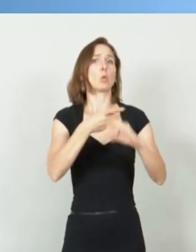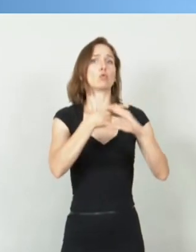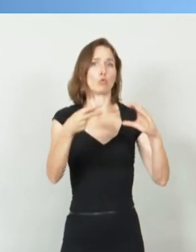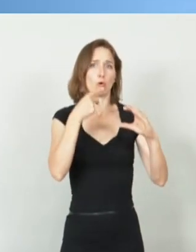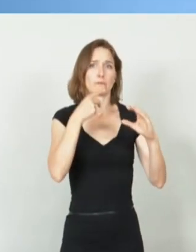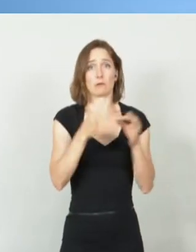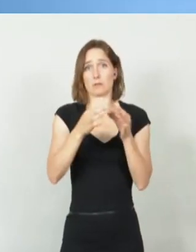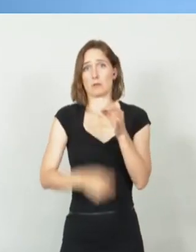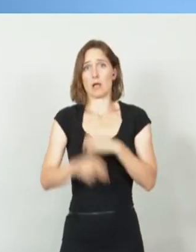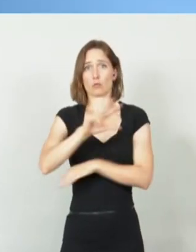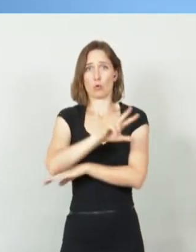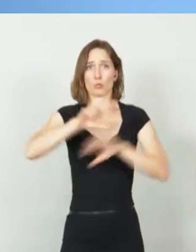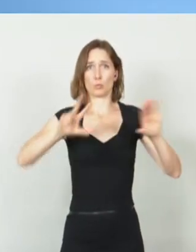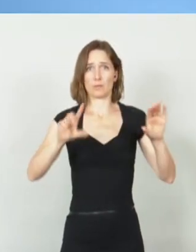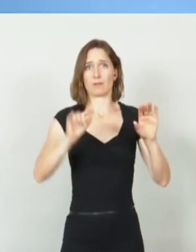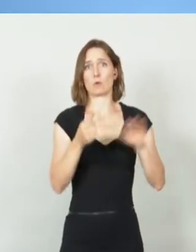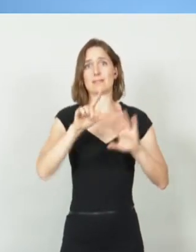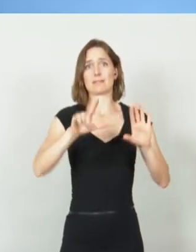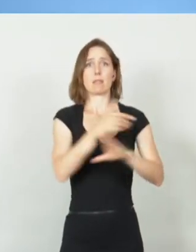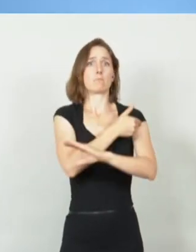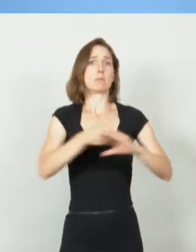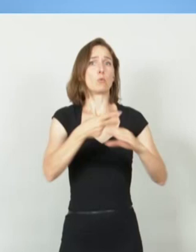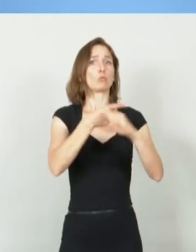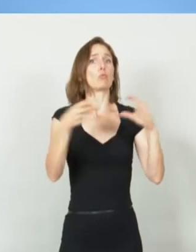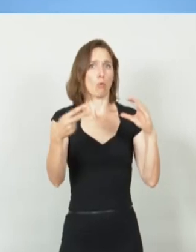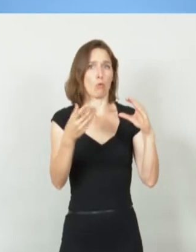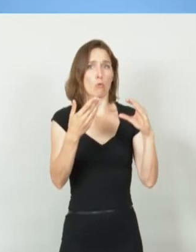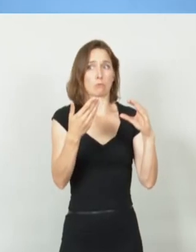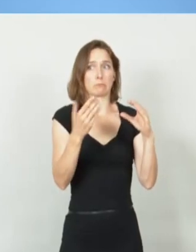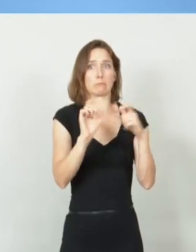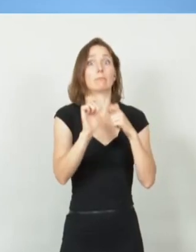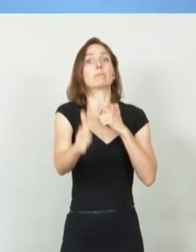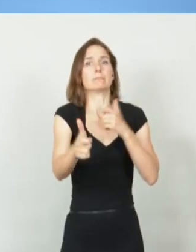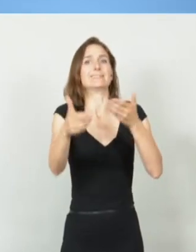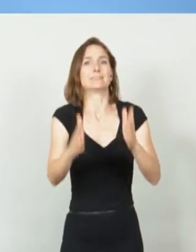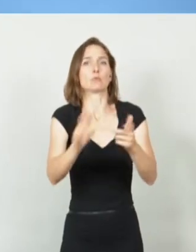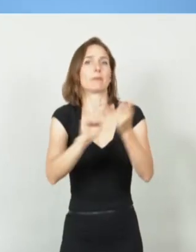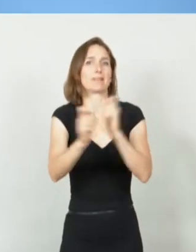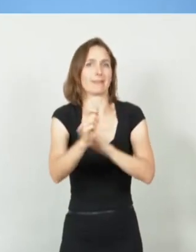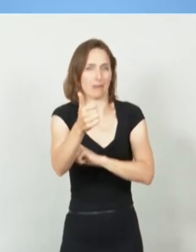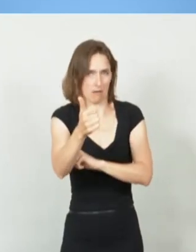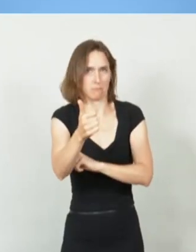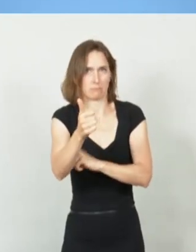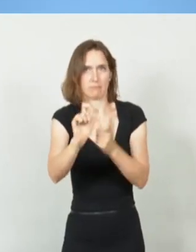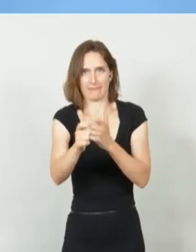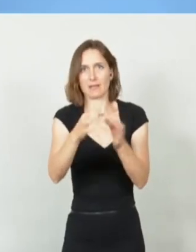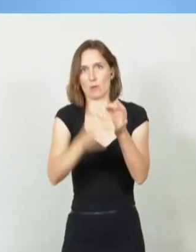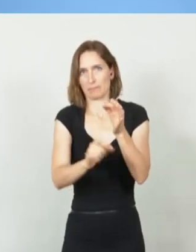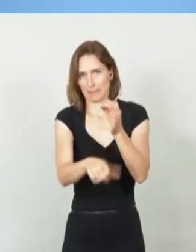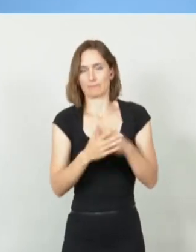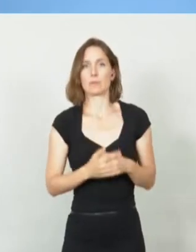à 38,7 millions d'euros après la décision modificative 1 et l'épargne nette